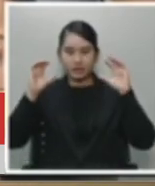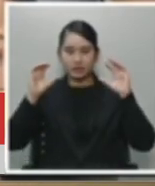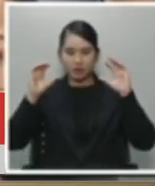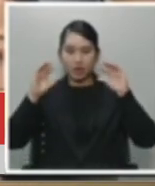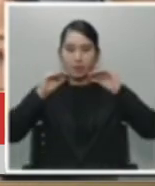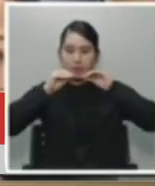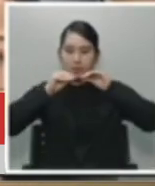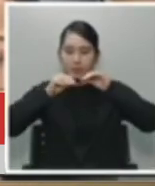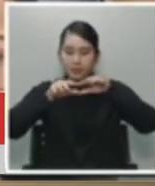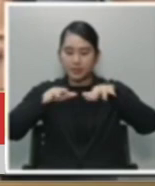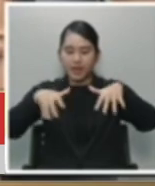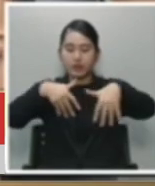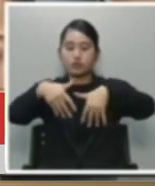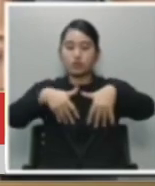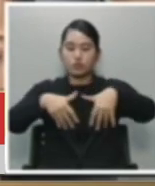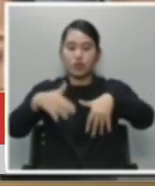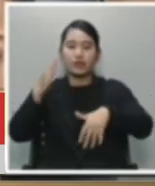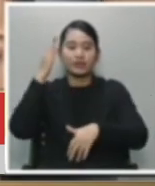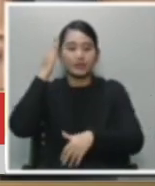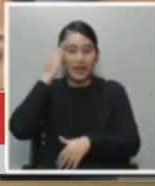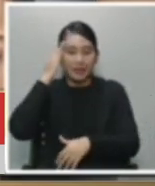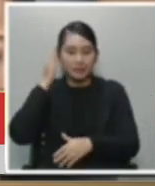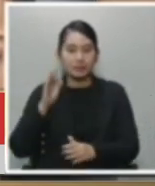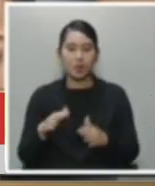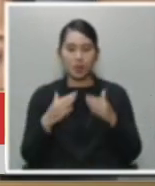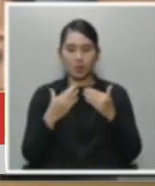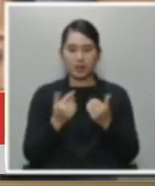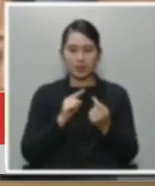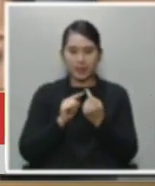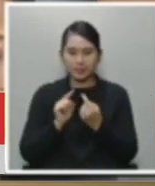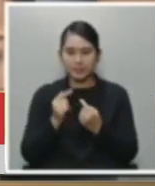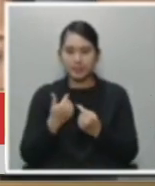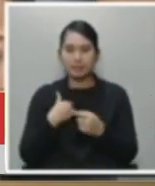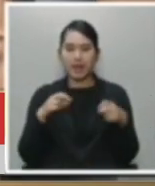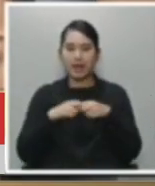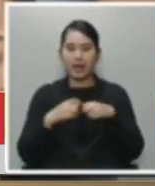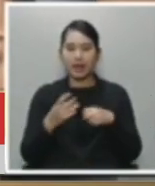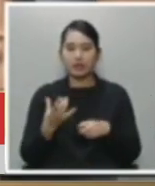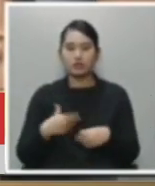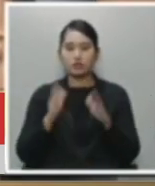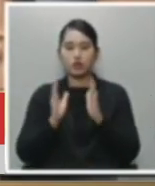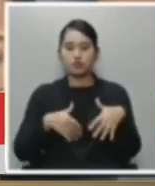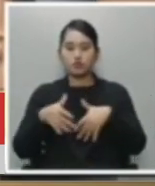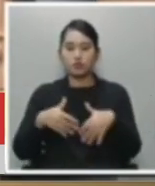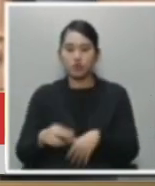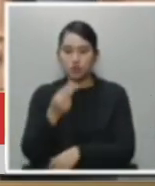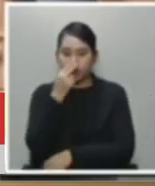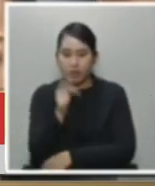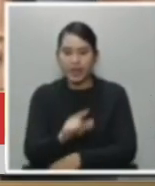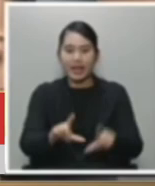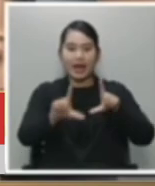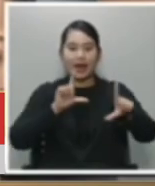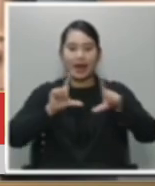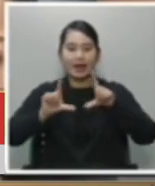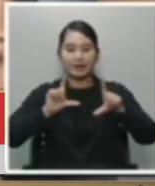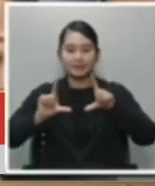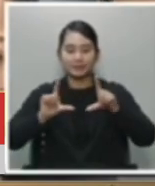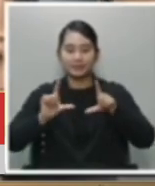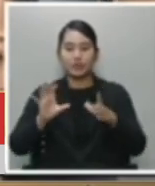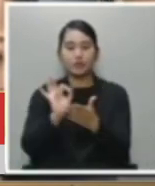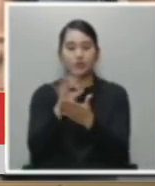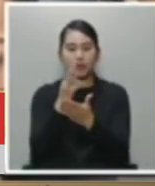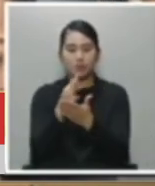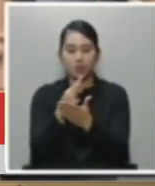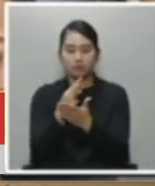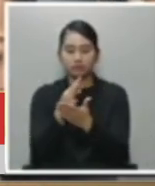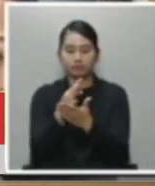ได้รับรู้วันนี้วันที่เกิดเหตุการณ์ประชาชนต้องอาศัยข่าวทางไลน์ทาง